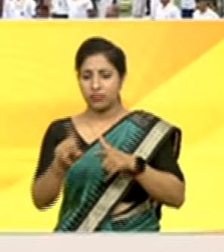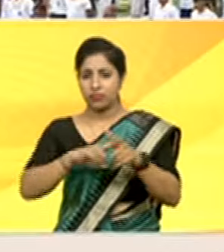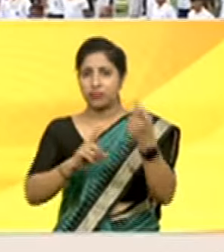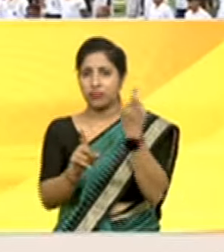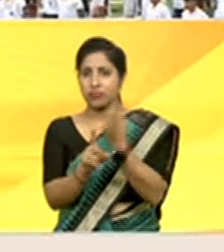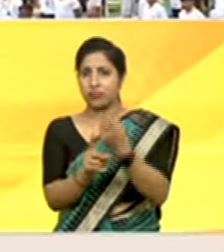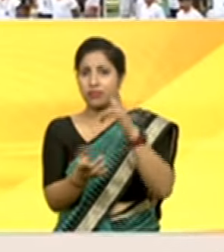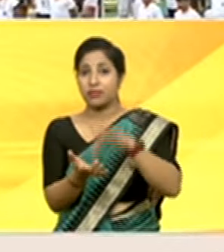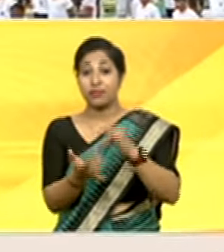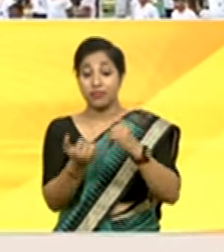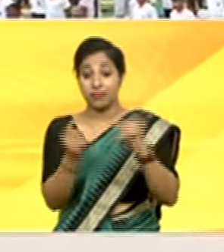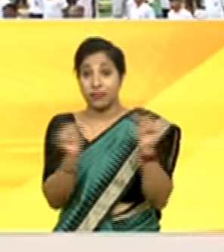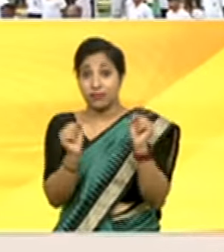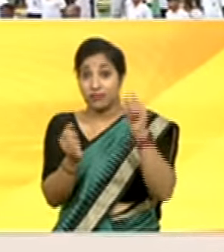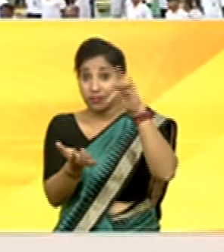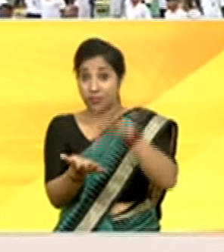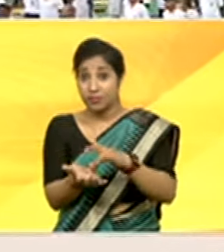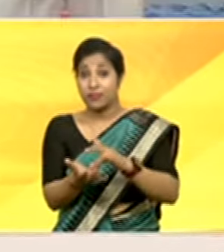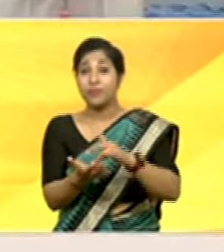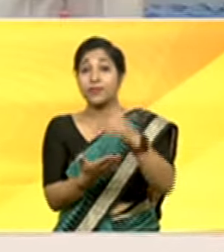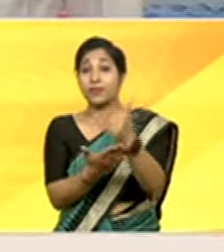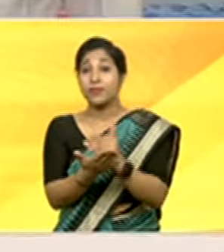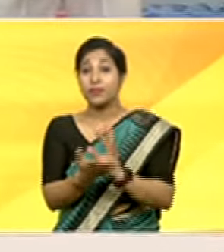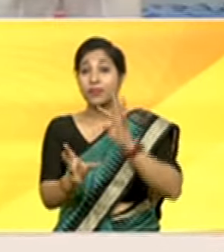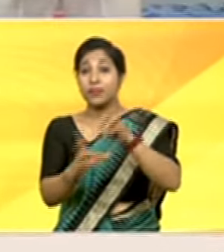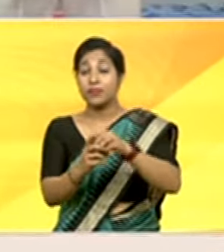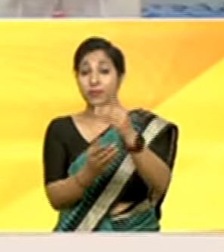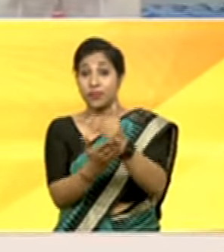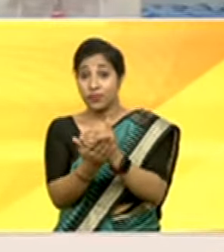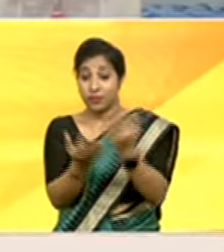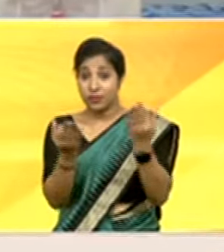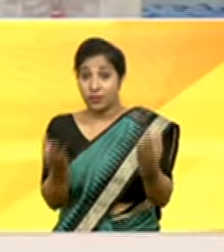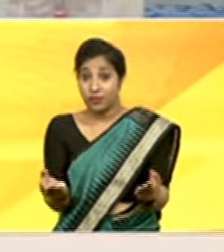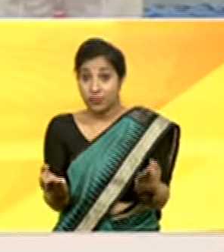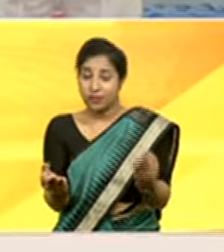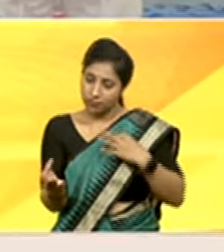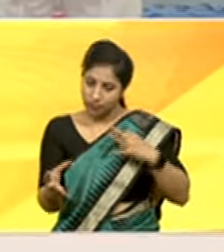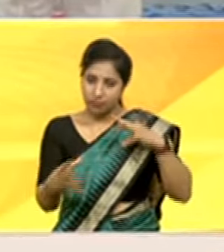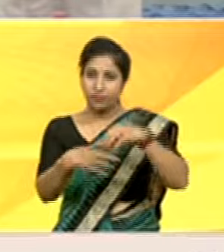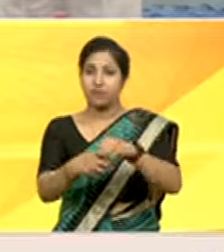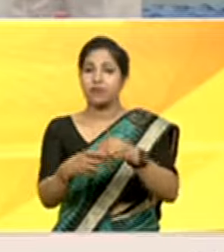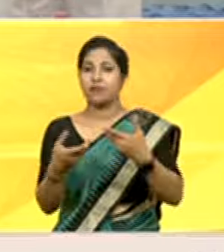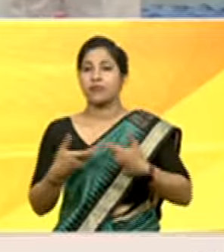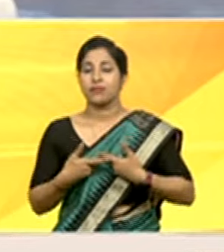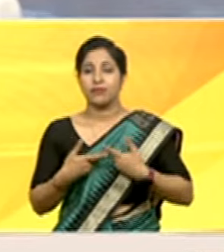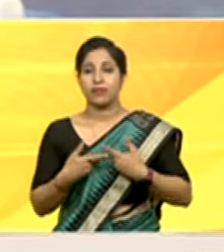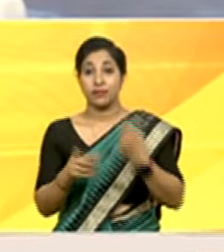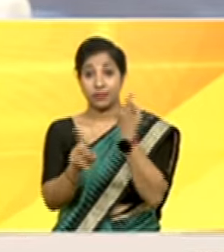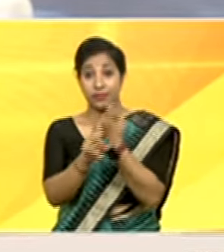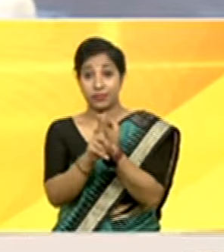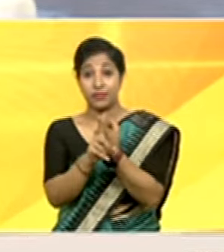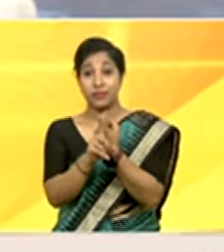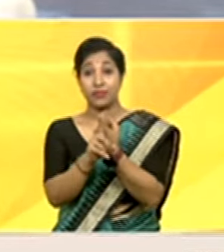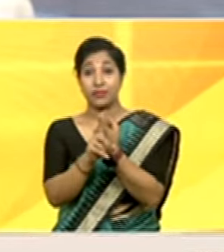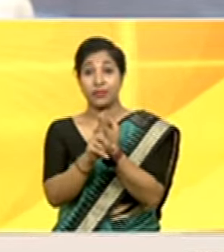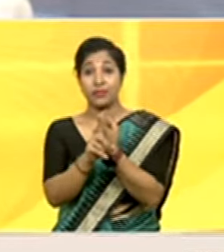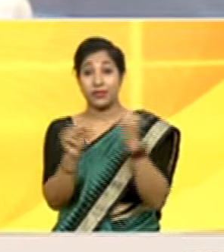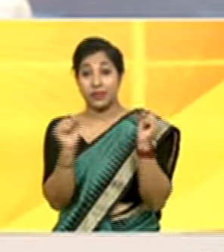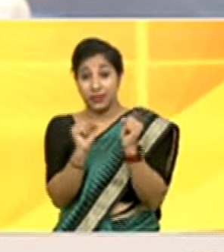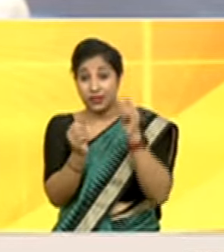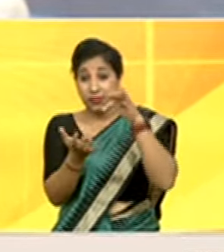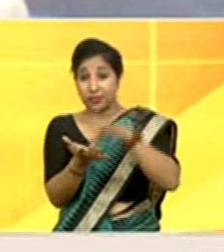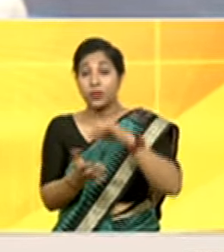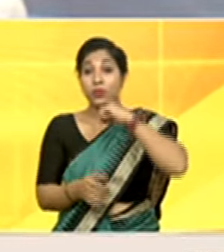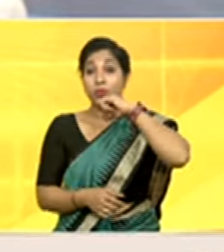कश्मीर के स्रीनगर में आयोजीत योग कारकम में शामिल हुआ था कश्मीर में योओं के साथ साथ